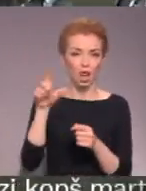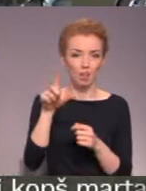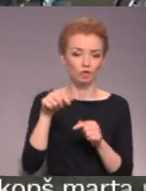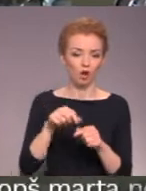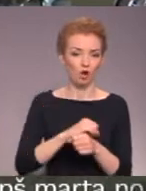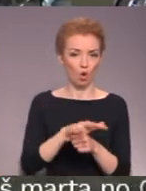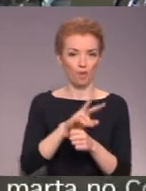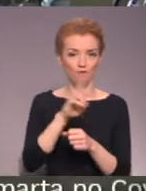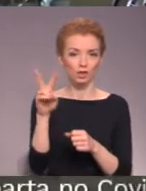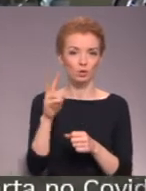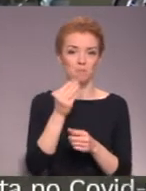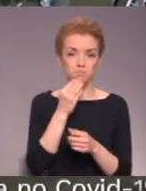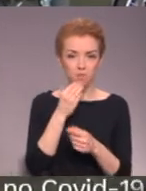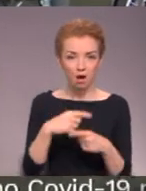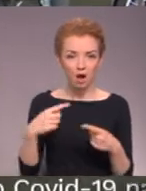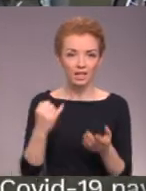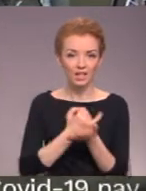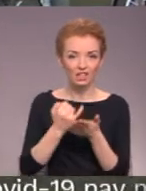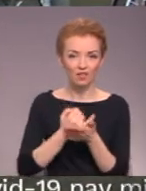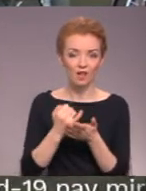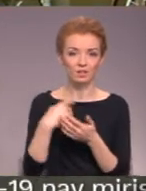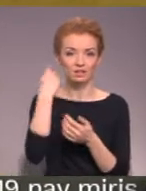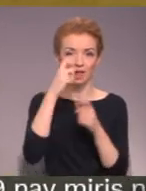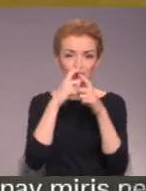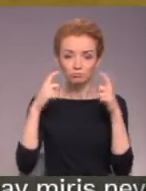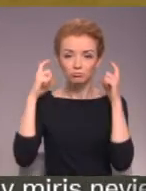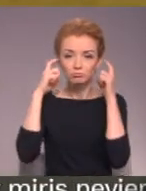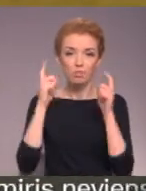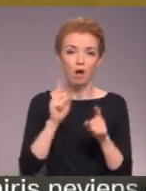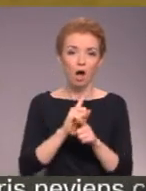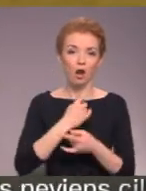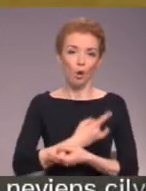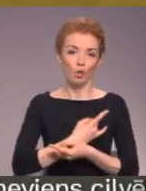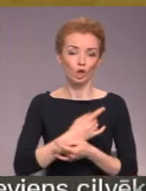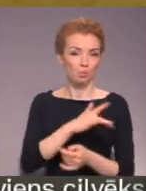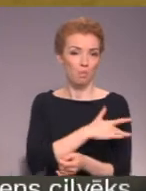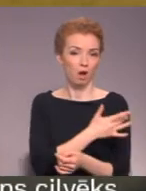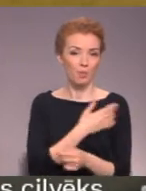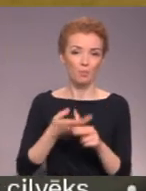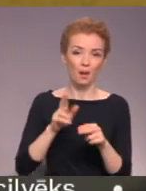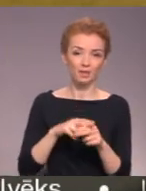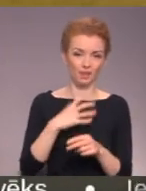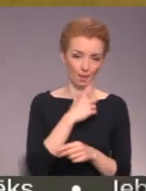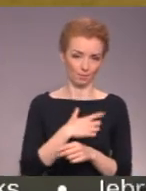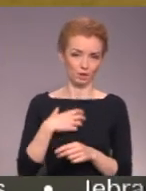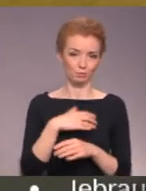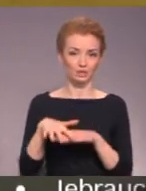laikā. Pārtikai dezinfekcijas līdzekļiem, sejas maskām un citām lietām, arī auklīšu pakalpojumiem, tāpēc